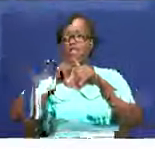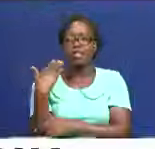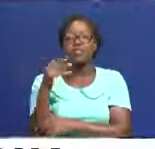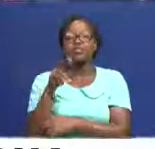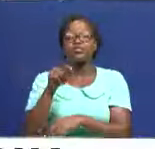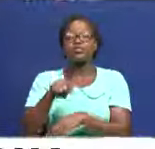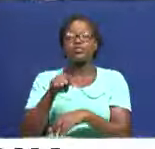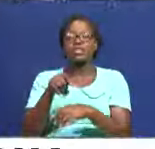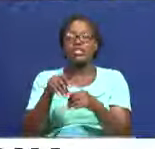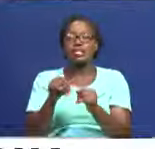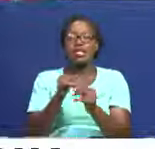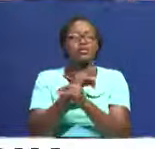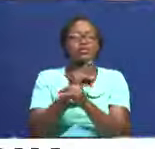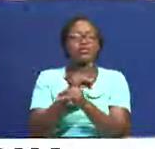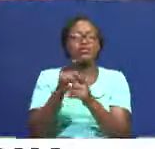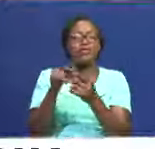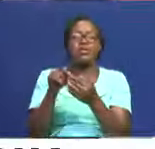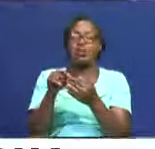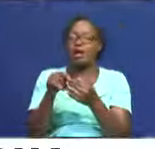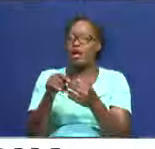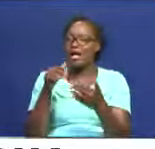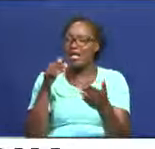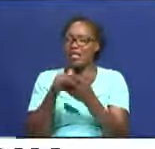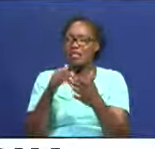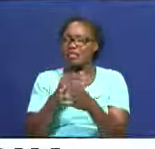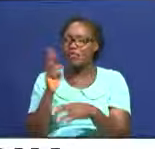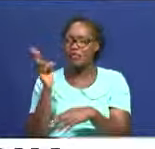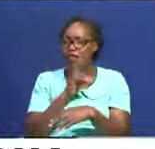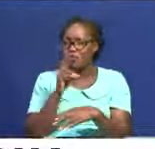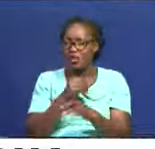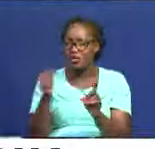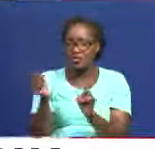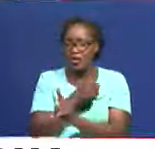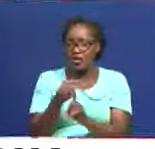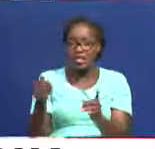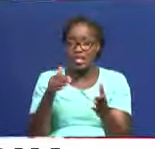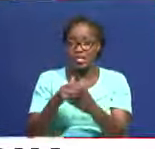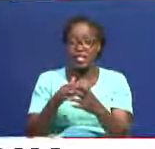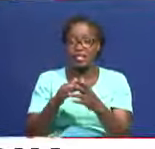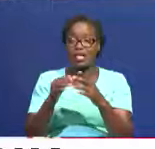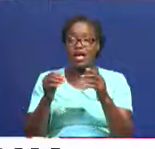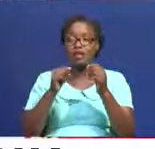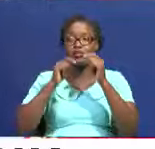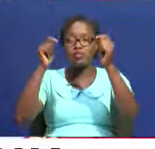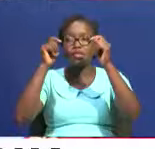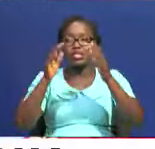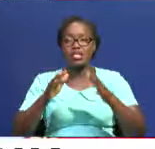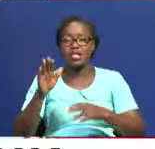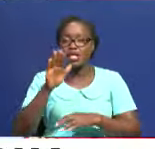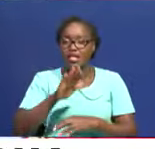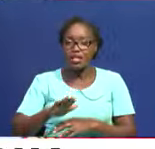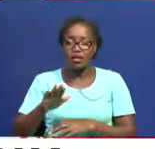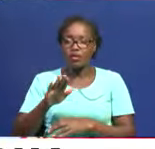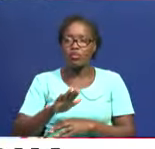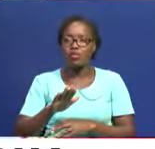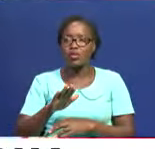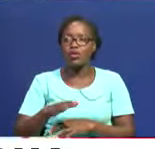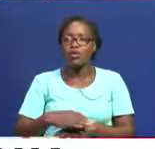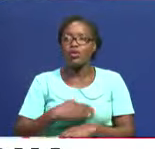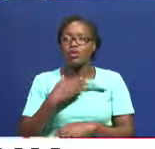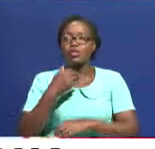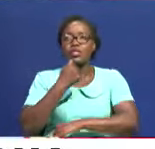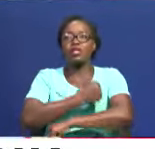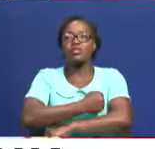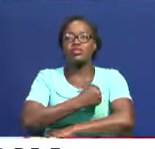lilitumia fursa hiyo kujitetea dhidi ya shutuma za ukatili dhidi ya waandamanaji. The camp compound hosts a